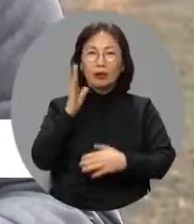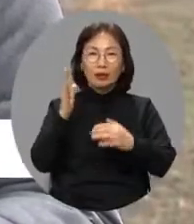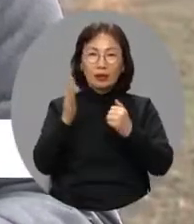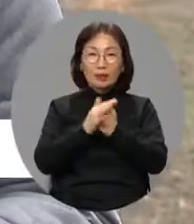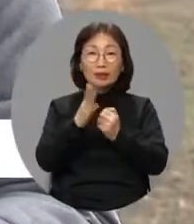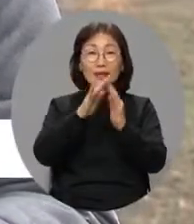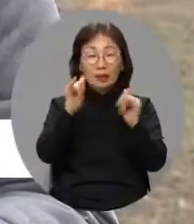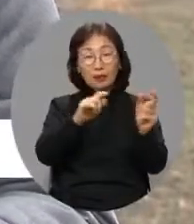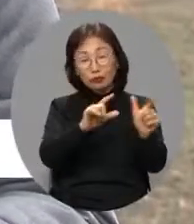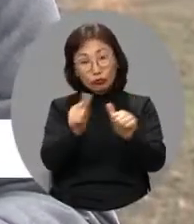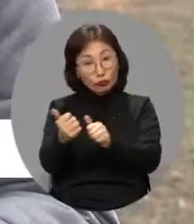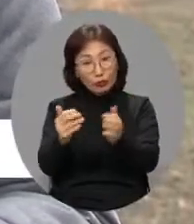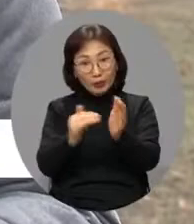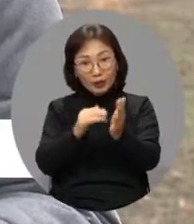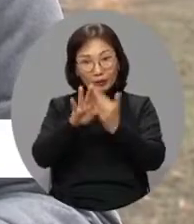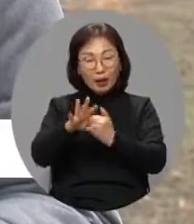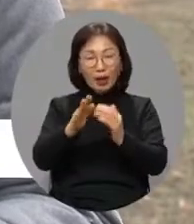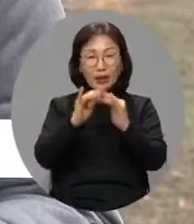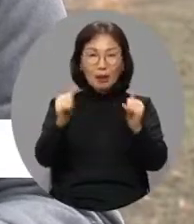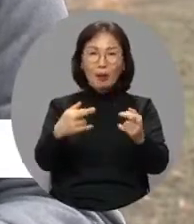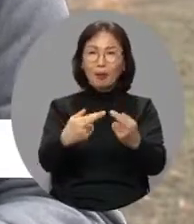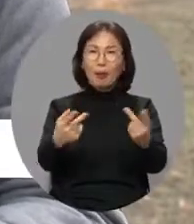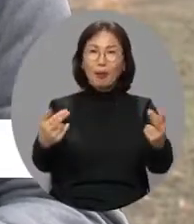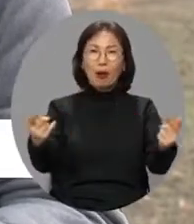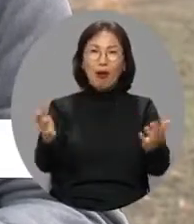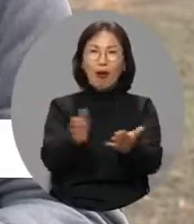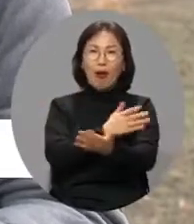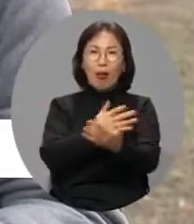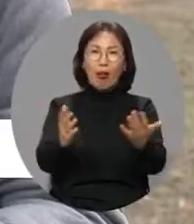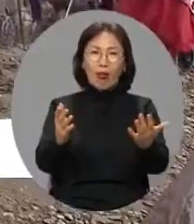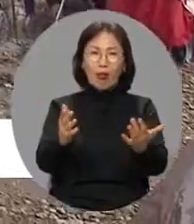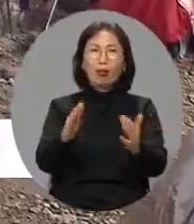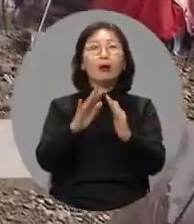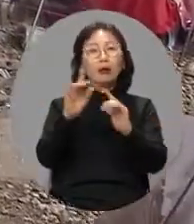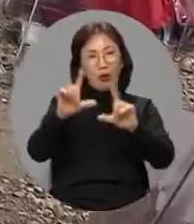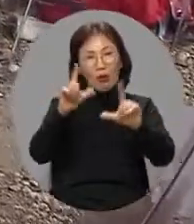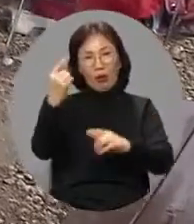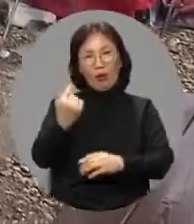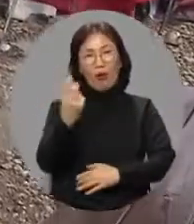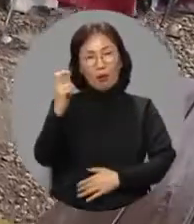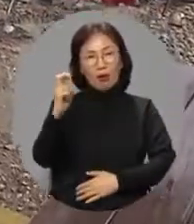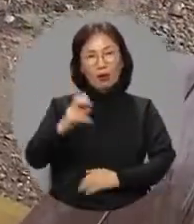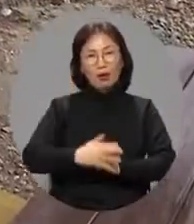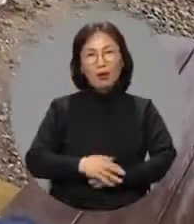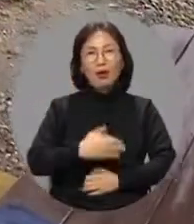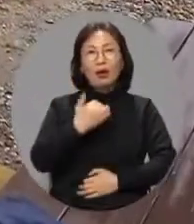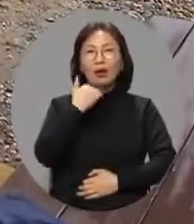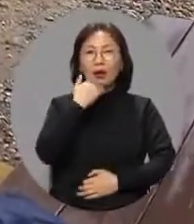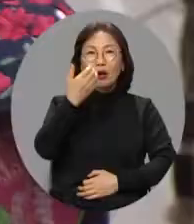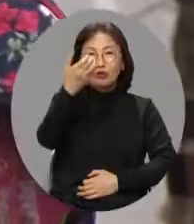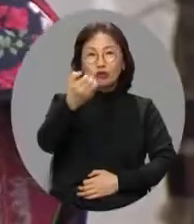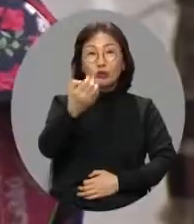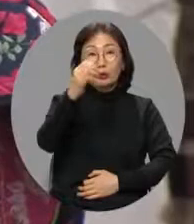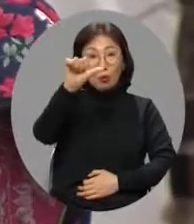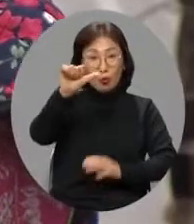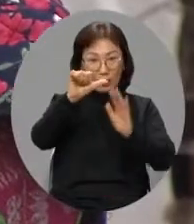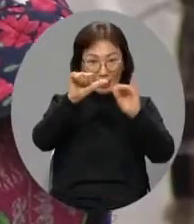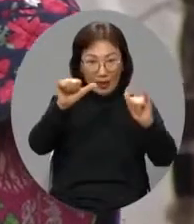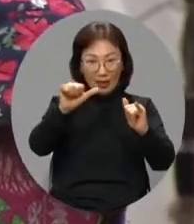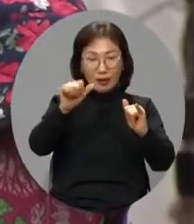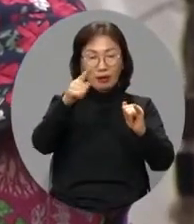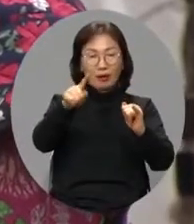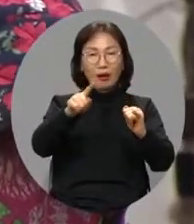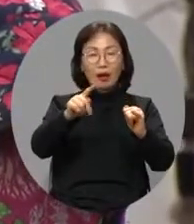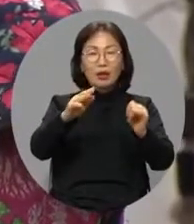그분들이 들어가시면 은 머리 탕탕 뒤는 그런 상황이 들고 입니다 95 쌀 할머니는 갈수록 정마 캐